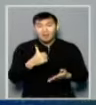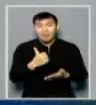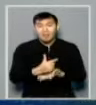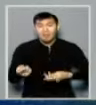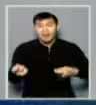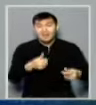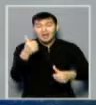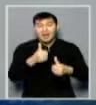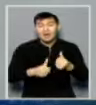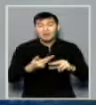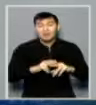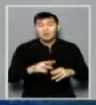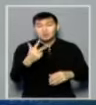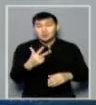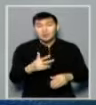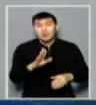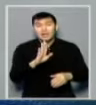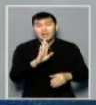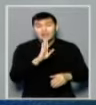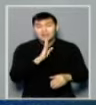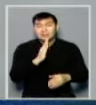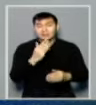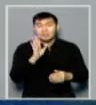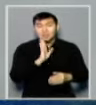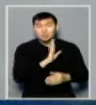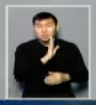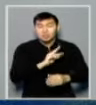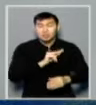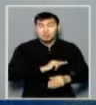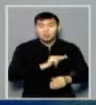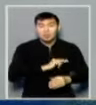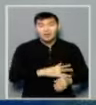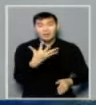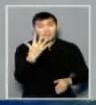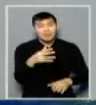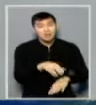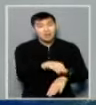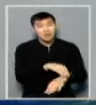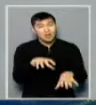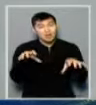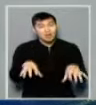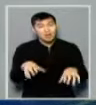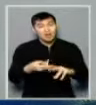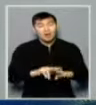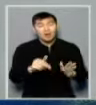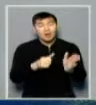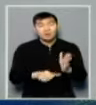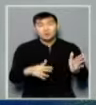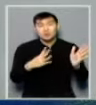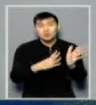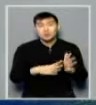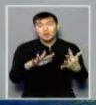басшылардың әрбір үшіншісі нәзік жандылар. 5 ауданы әкімнің орынбасарлары және 69 ауылдық